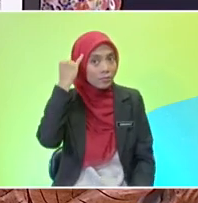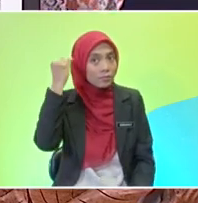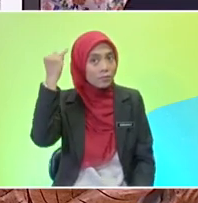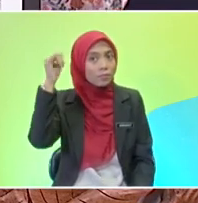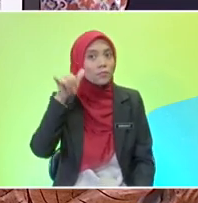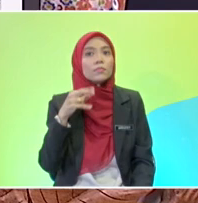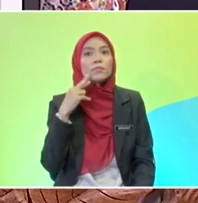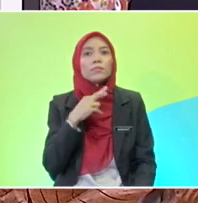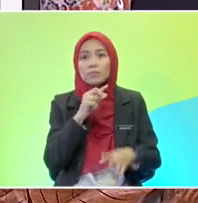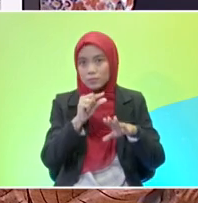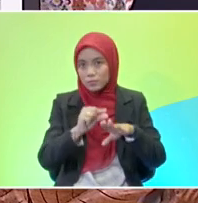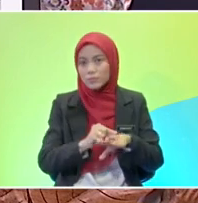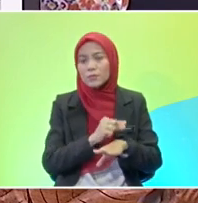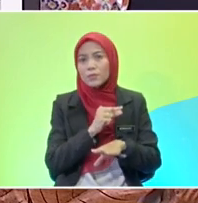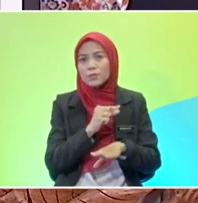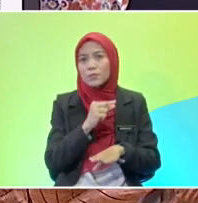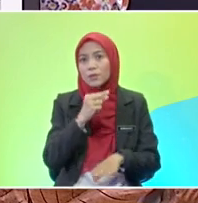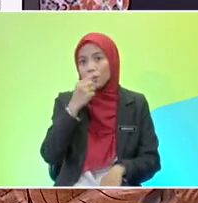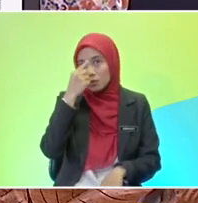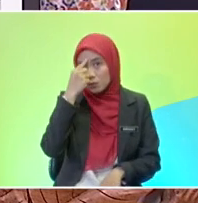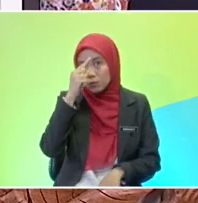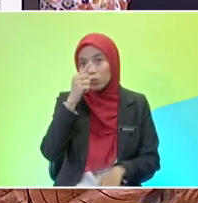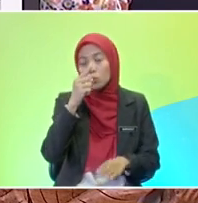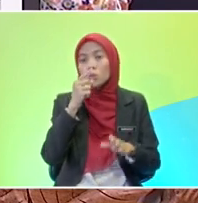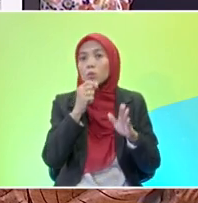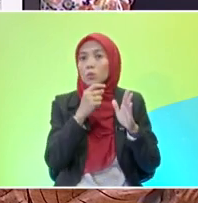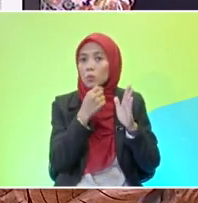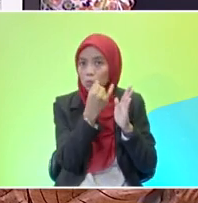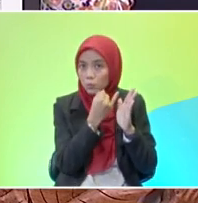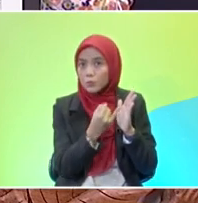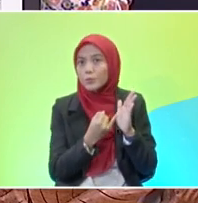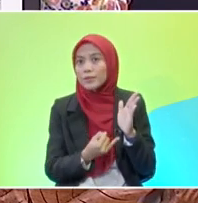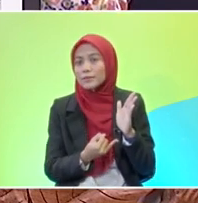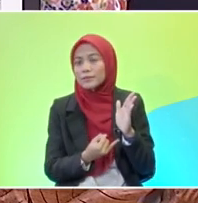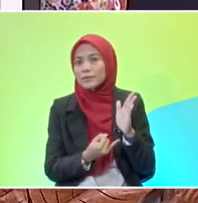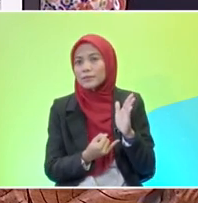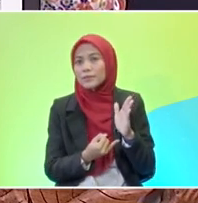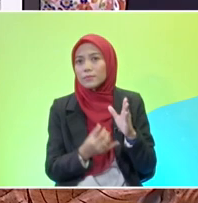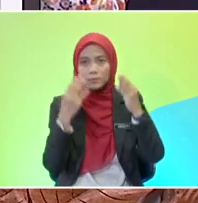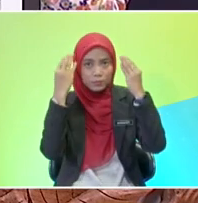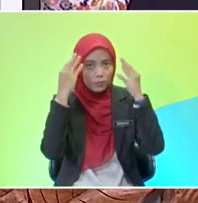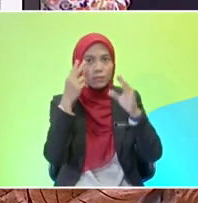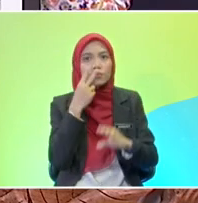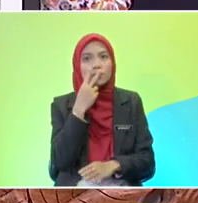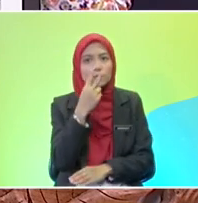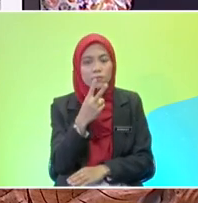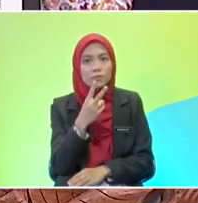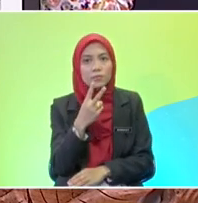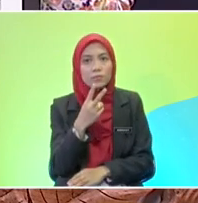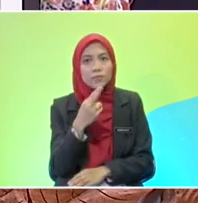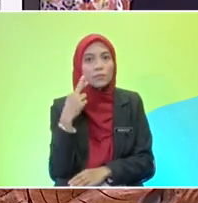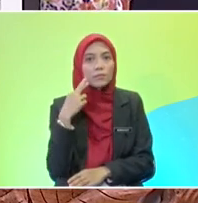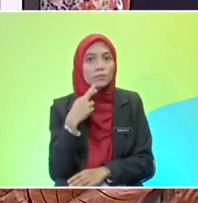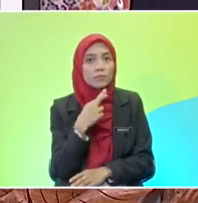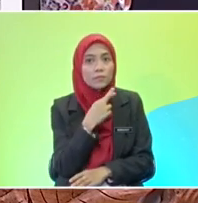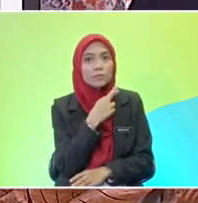guna kan untuk mengolah atau pemujaratkan motif-motif itu lagi dari segi shinichigu nampak Ria